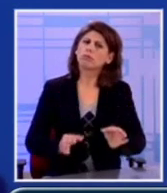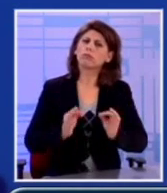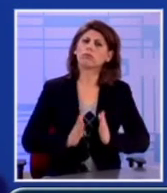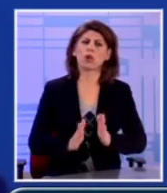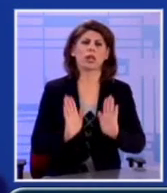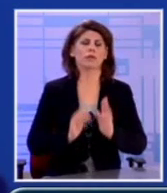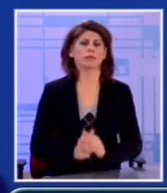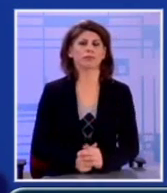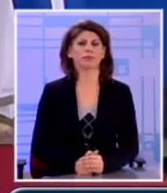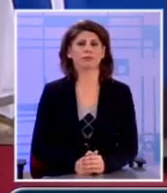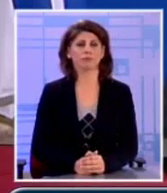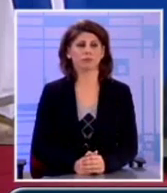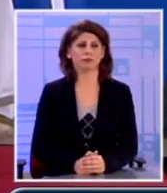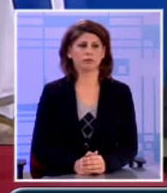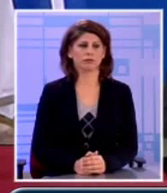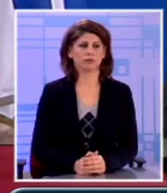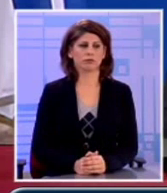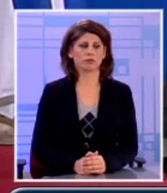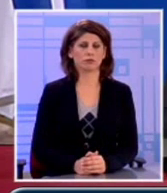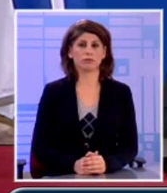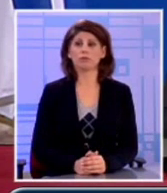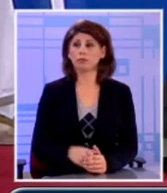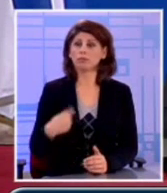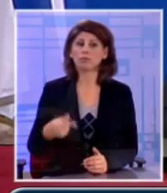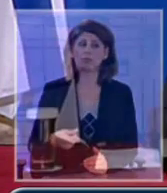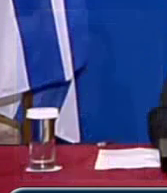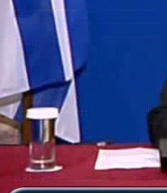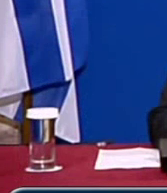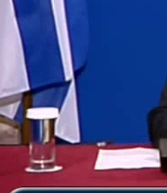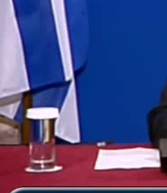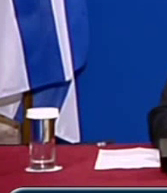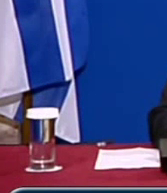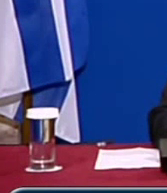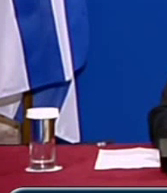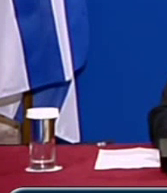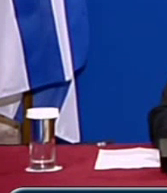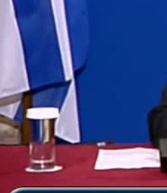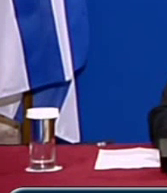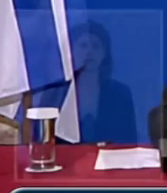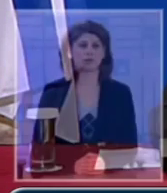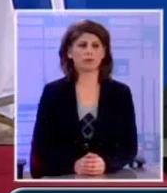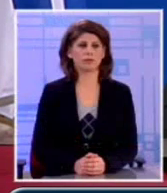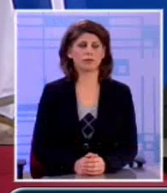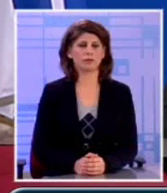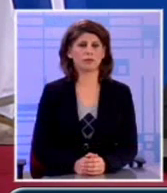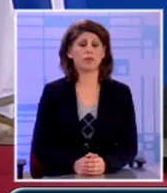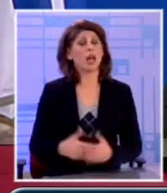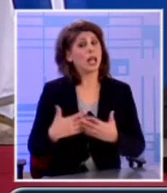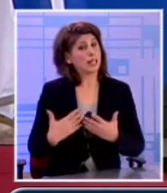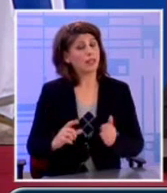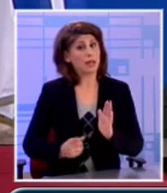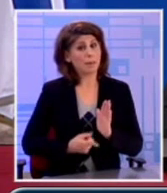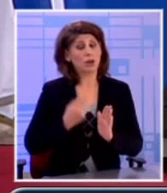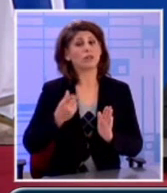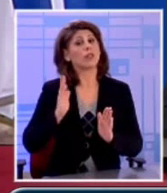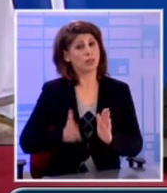Παρακαλώ. Και θα είναι και για πρώτη φορά θα